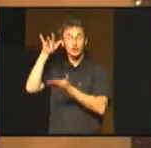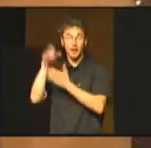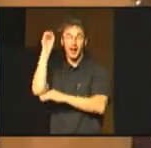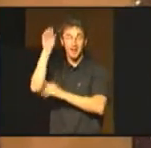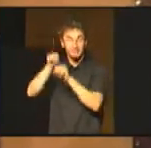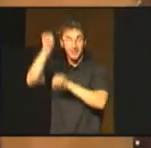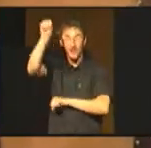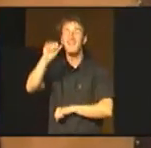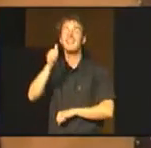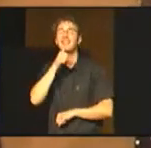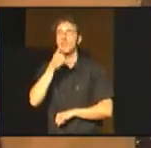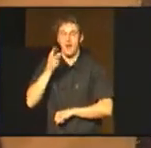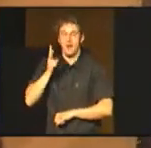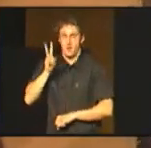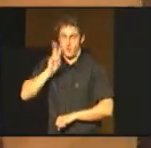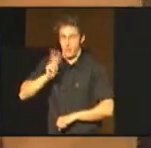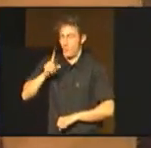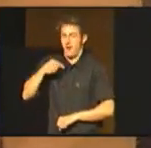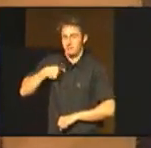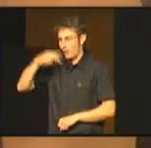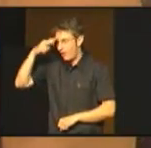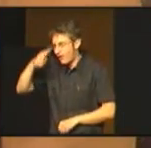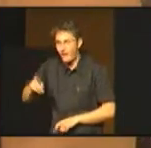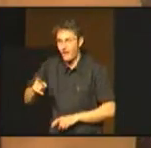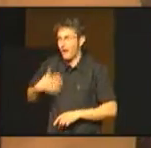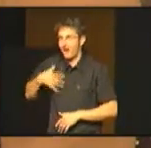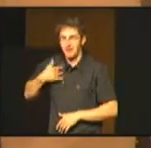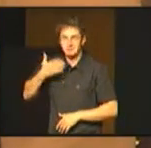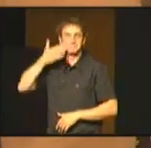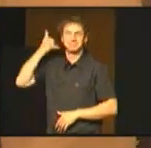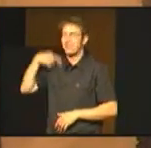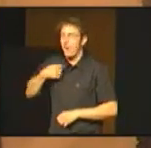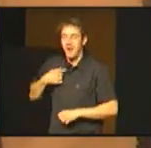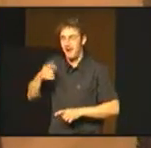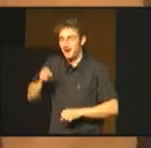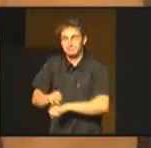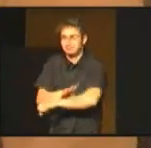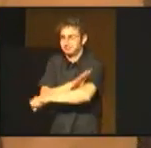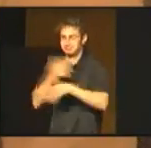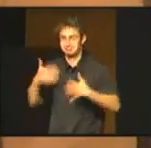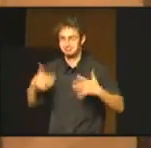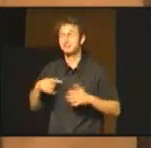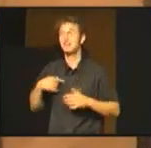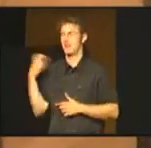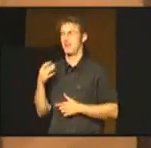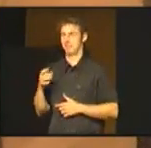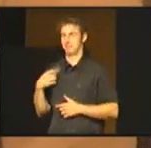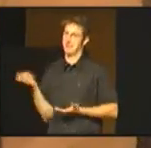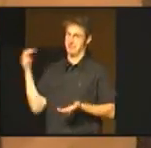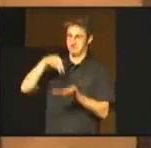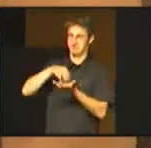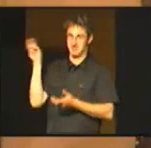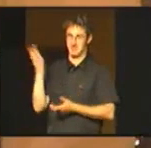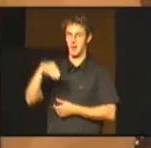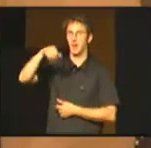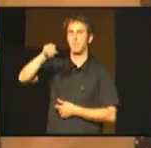luxe. És un honor, és un privilegi, és un plaer, és una passada tenir avui aquí entre nosaltres